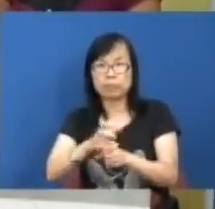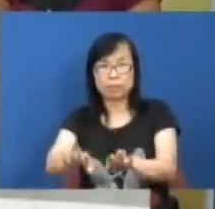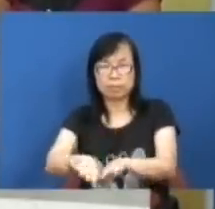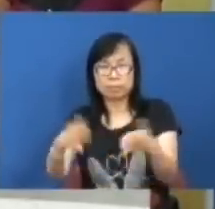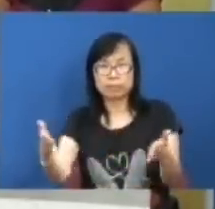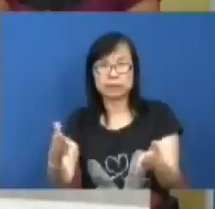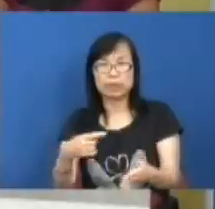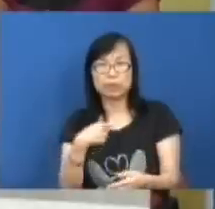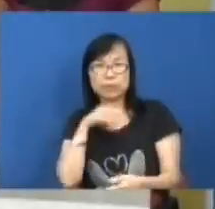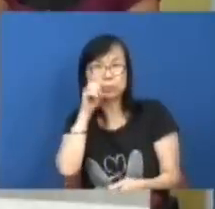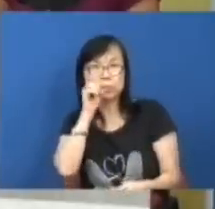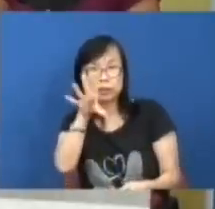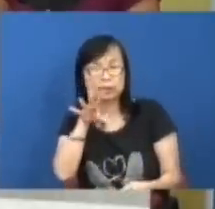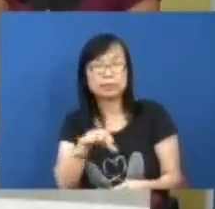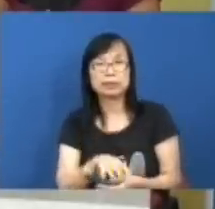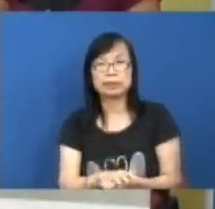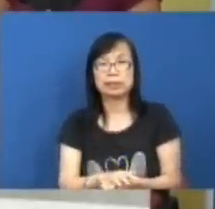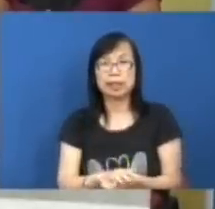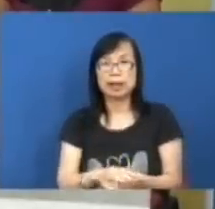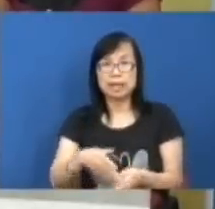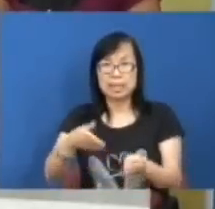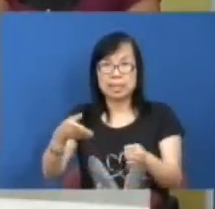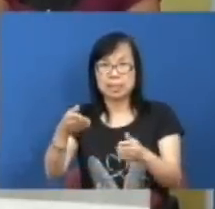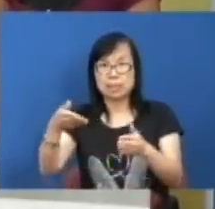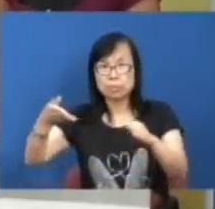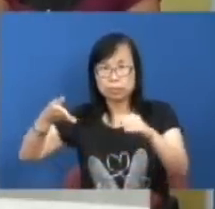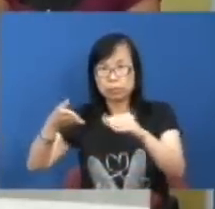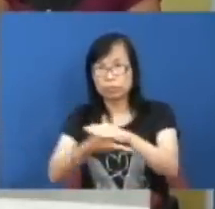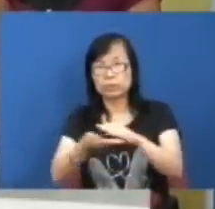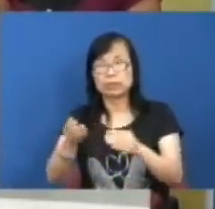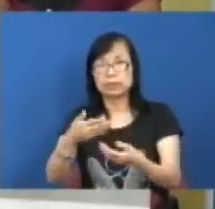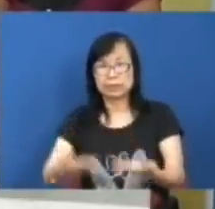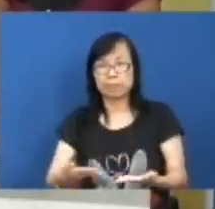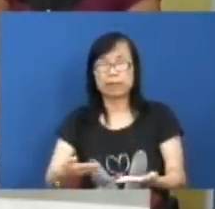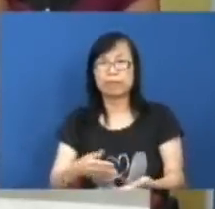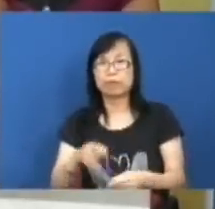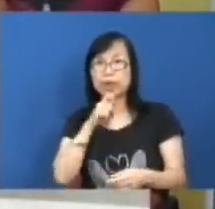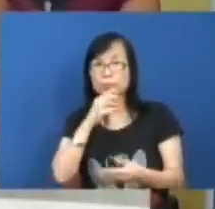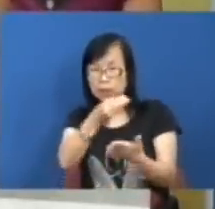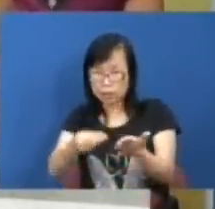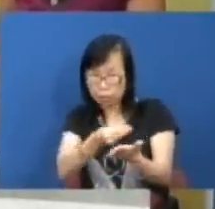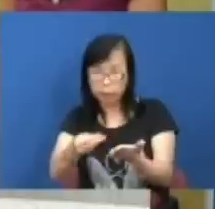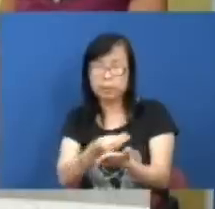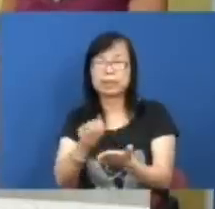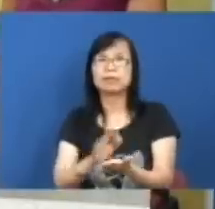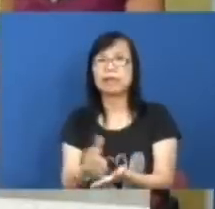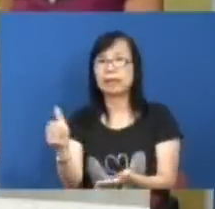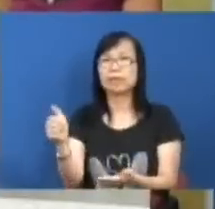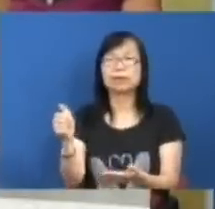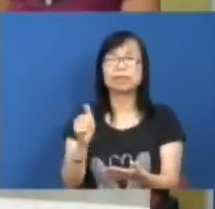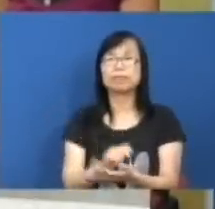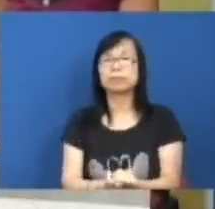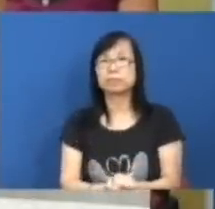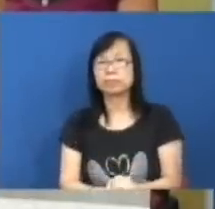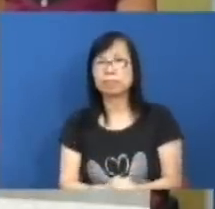前咧，我哋都會建議要做一個徹底嗰個高滑水窗嘅洗牆。今日都有啲圖片帶咗俾大家睇、 好啊，多謝你。 真 係 呢家